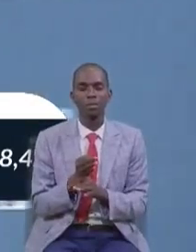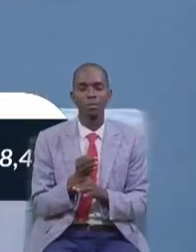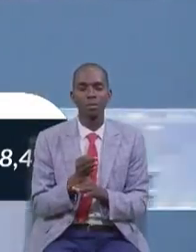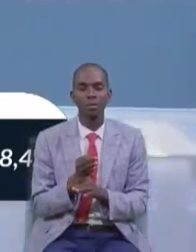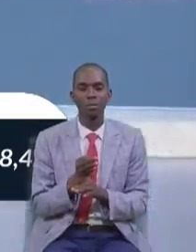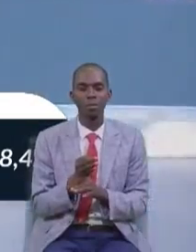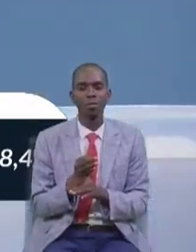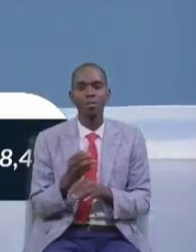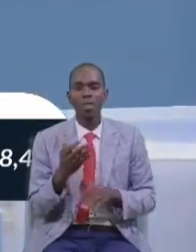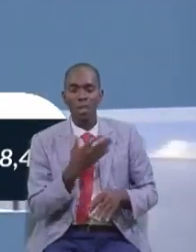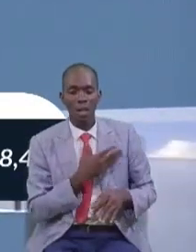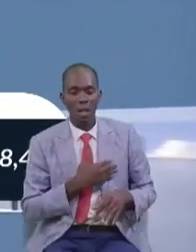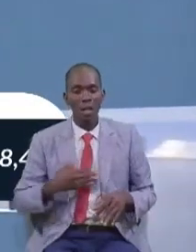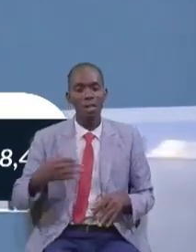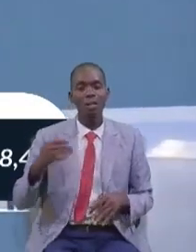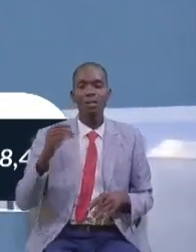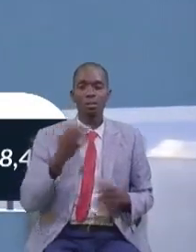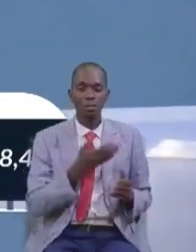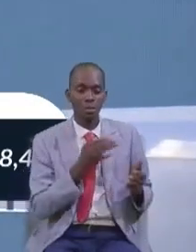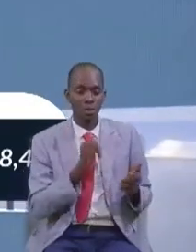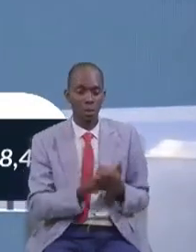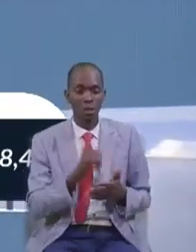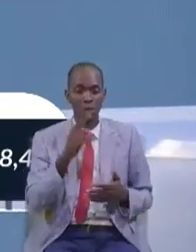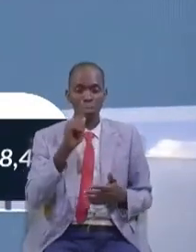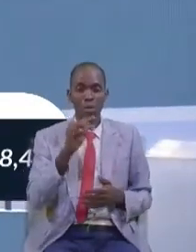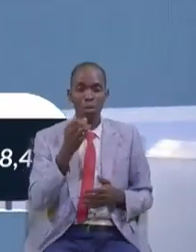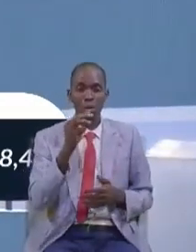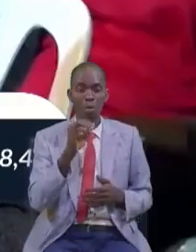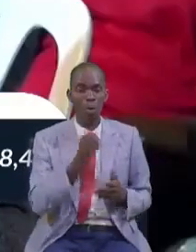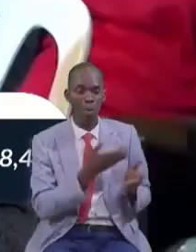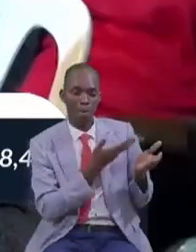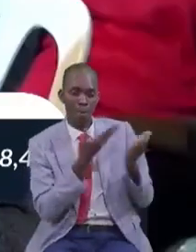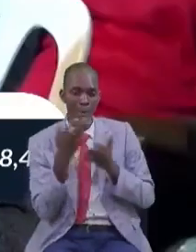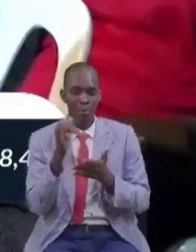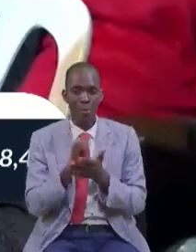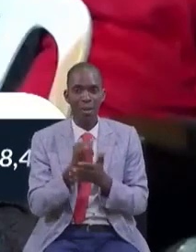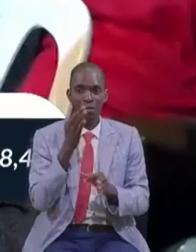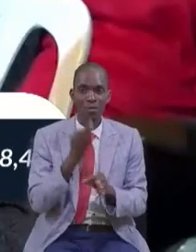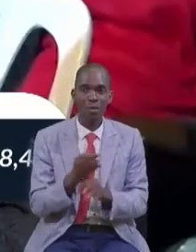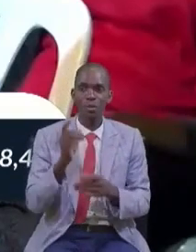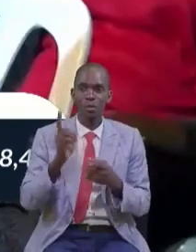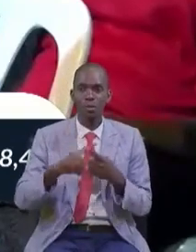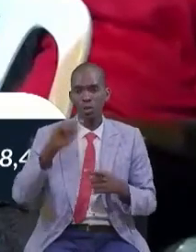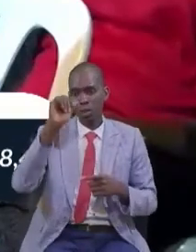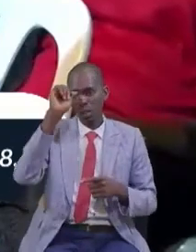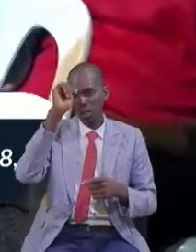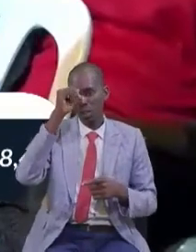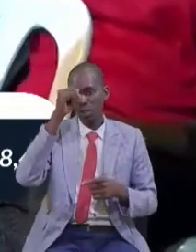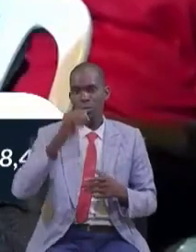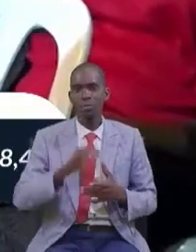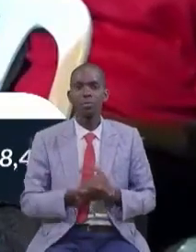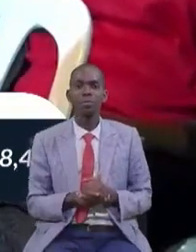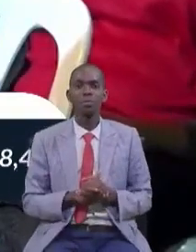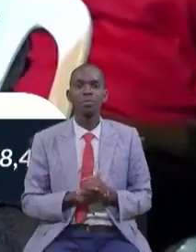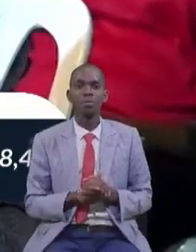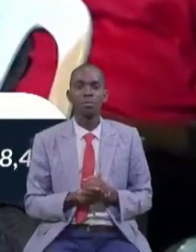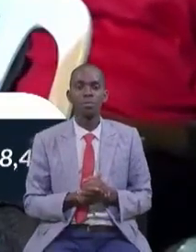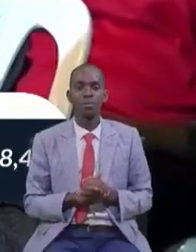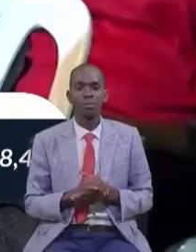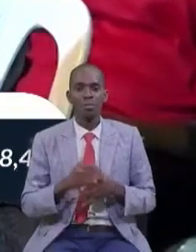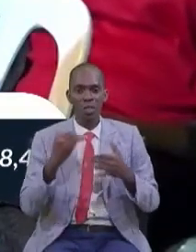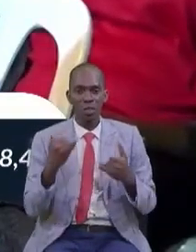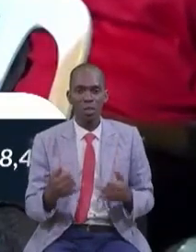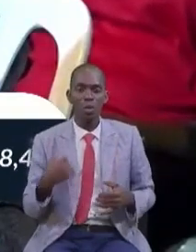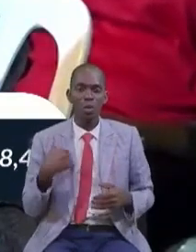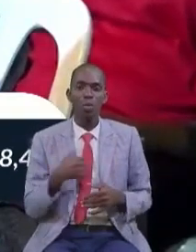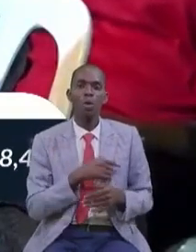విశ్వాసాన్ని కాపాడుకున్నాడు. He kept the faith. అతడు అదే విశ్వాసాన్ని భారతదేశం తీసుకొచ్చాడు. Now we have a